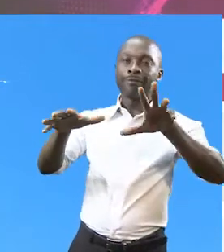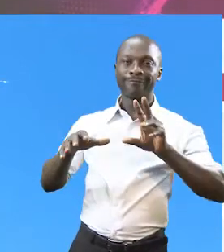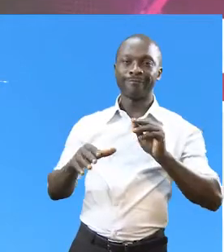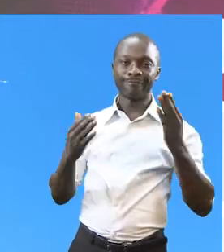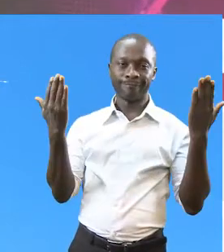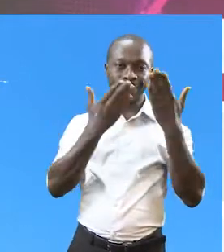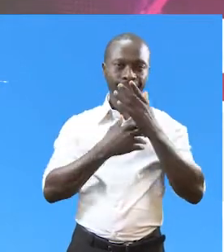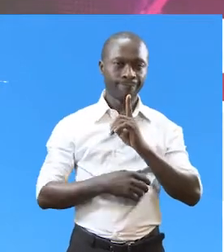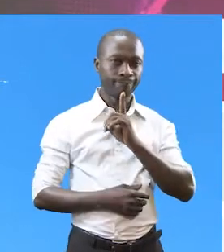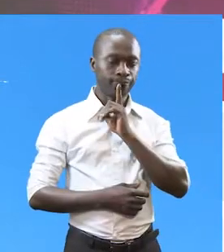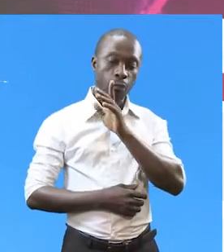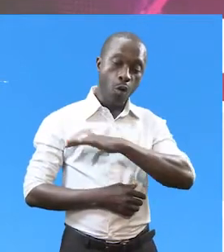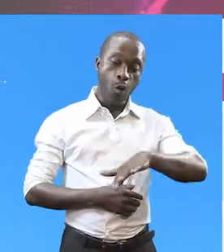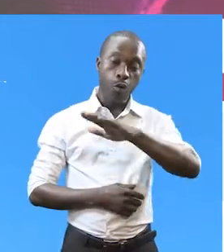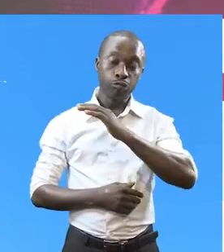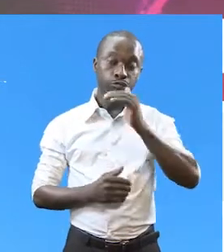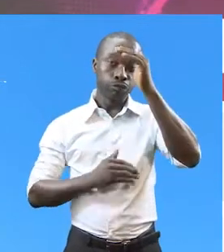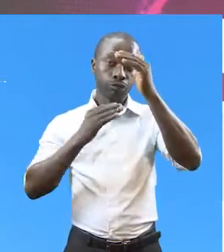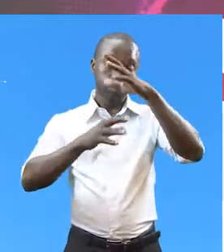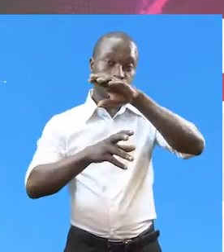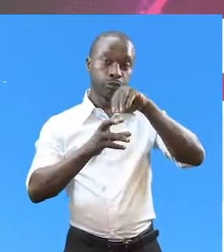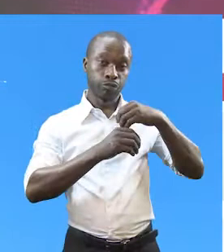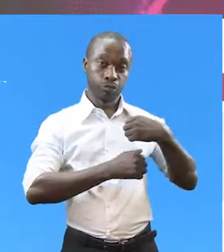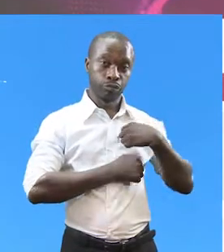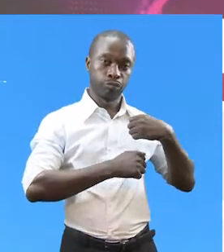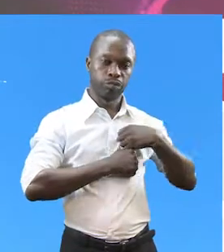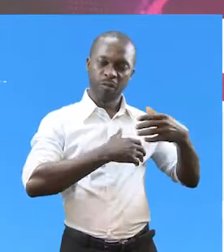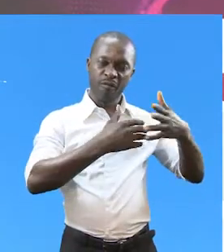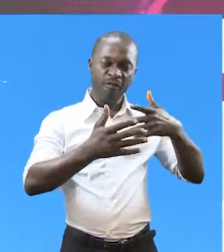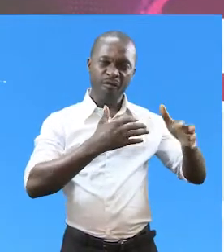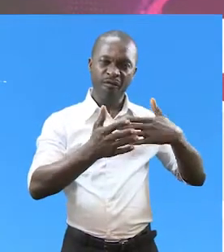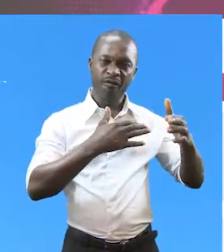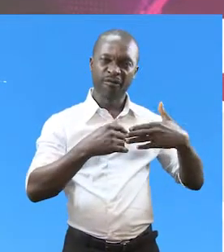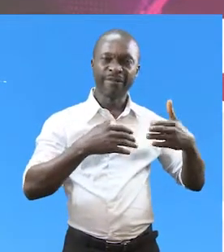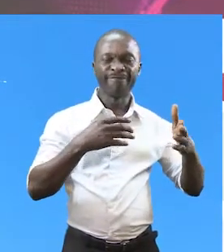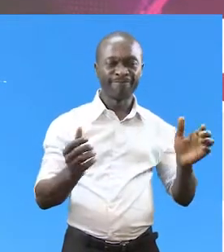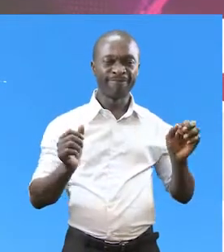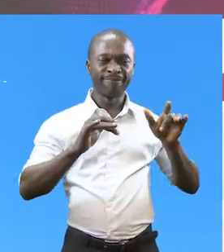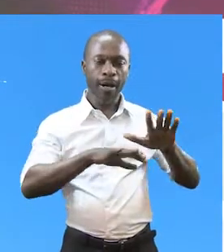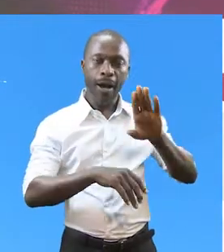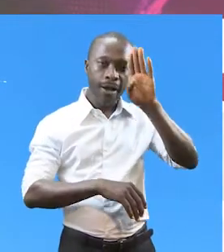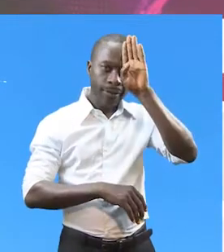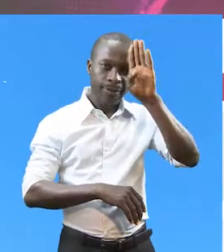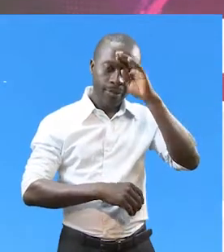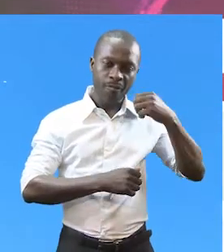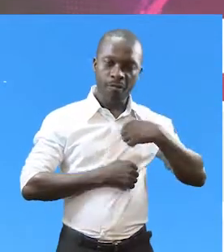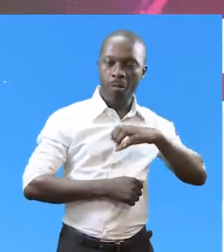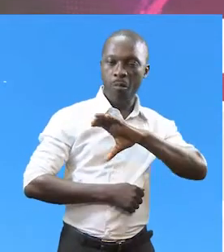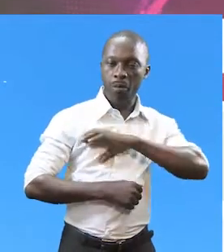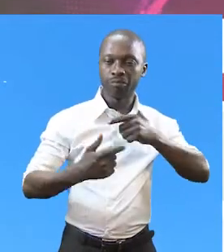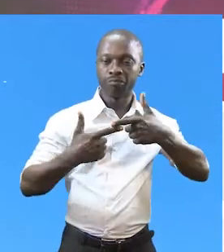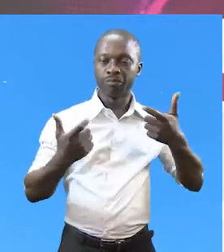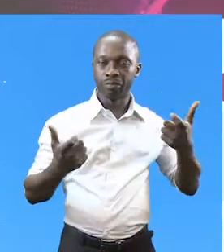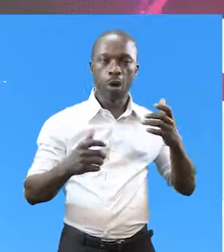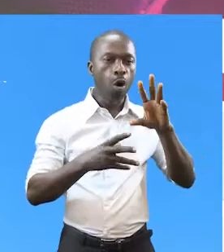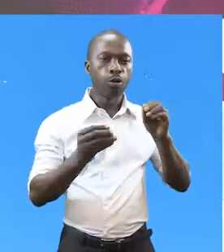chefs d'État-major centraux et commandants, corps national des sapeurs-pompiers, les commandants de toutes les régions